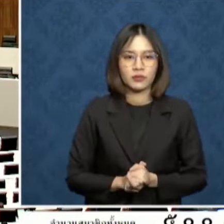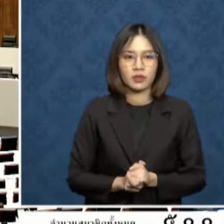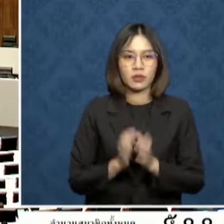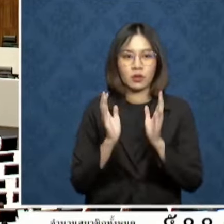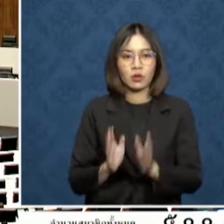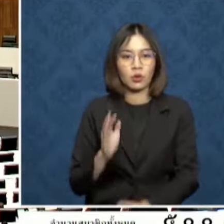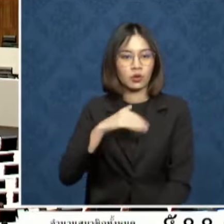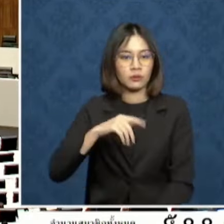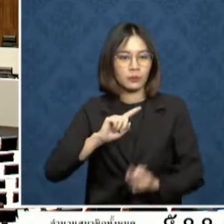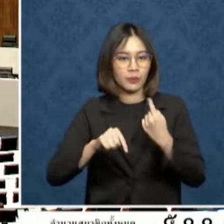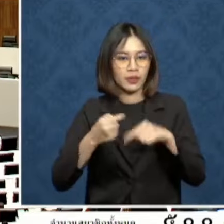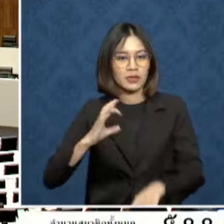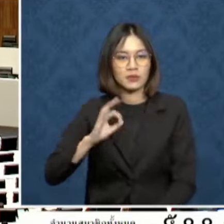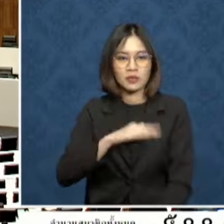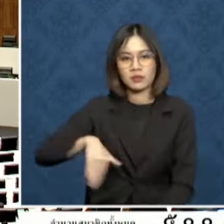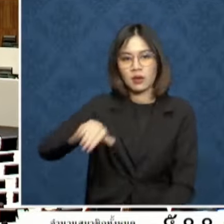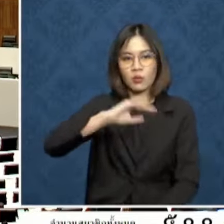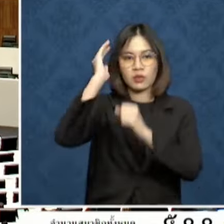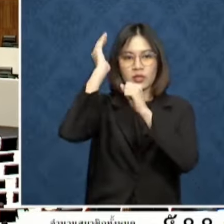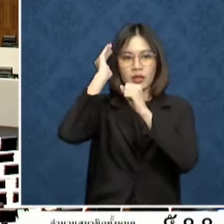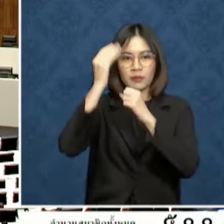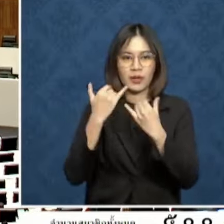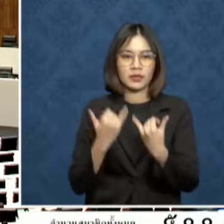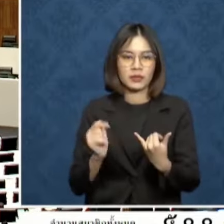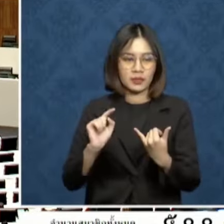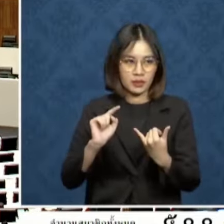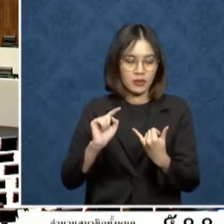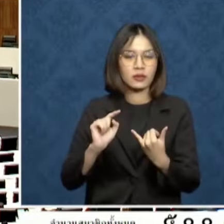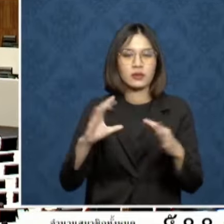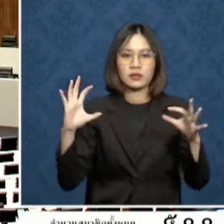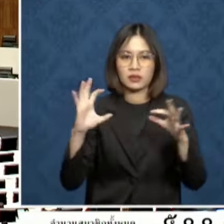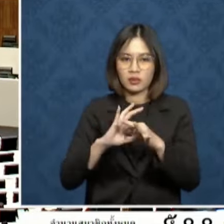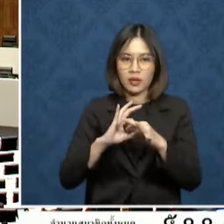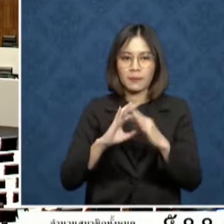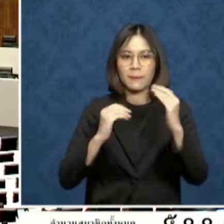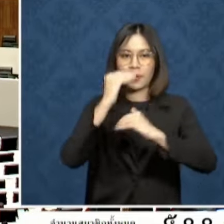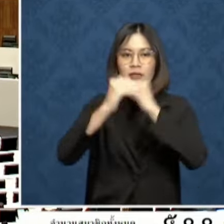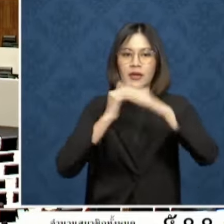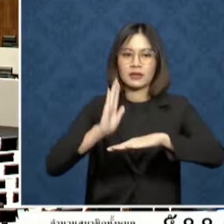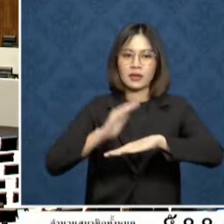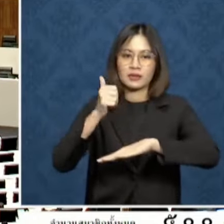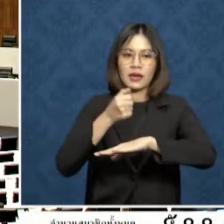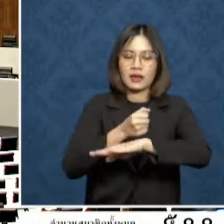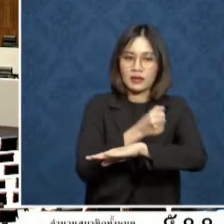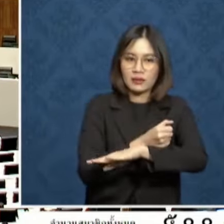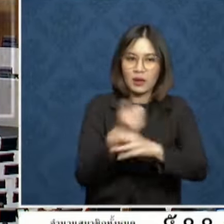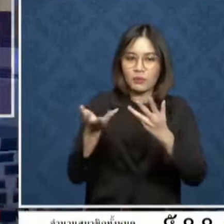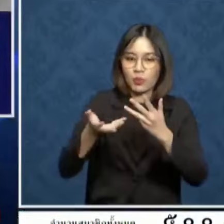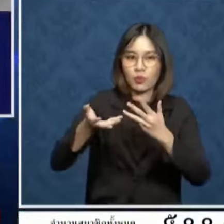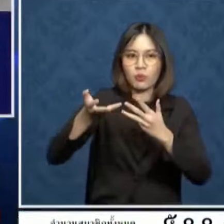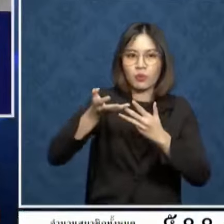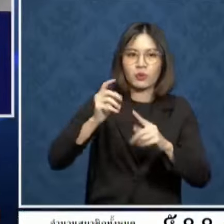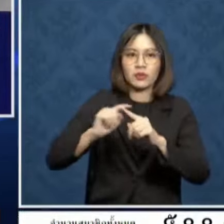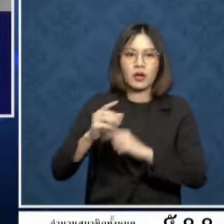คนเพื่อนสมาชิกทุกคนที่อภิปรายในห้องแห่งนี้ที่อภิปรายเกี่ยวกับเรื่องการพัฒนาทักษะแรงงานอัพสกิลและรีสกิล